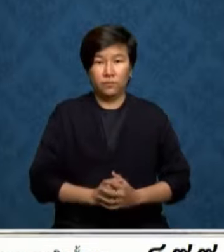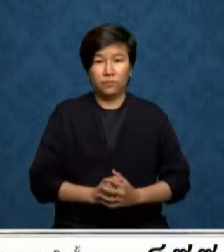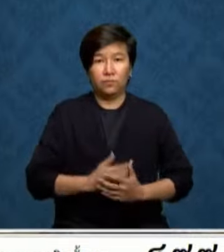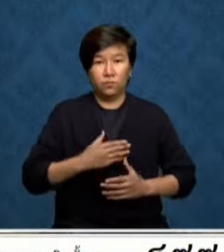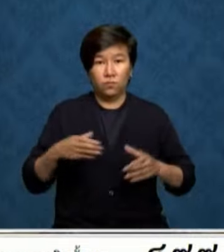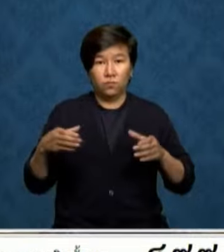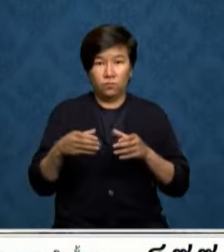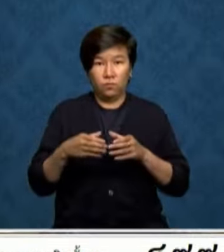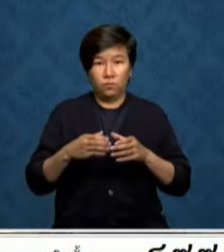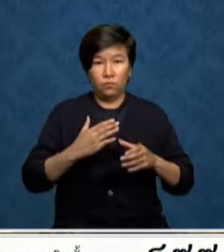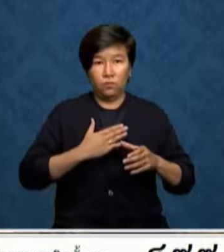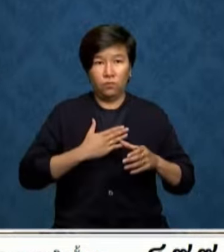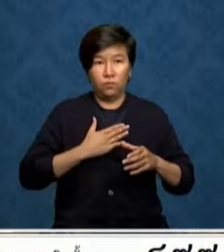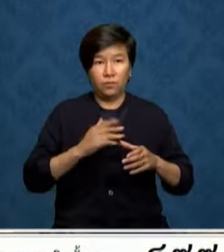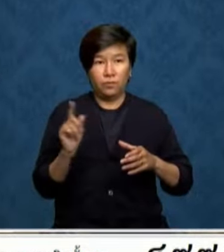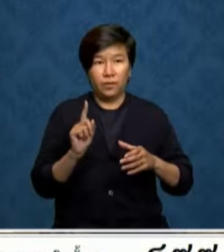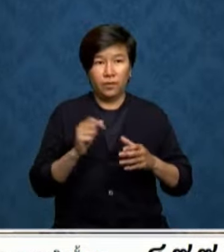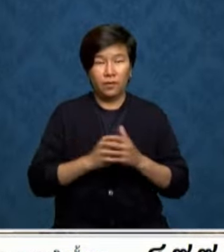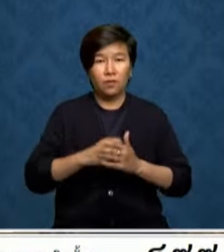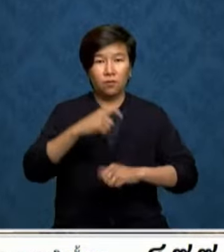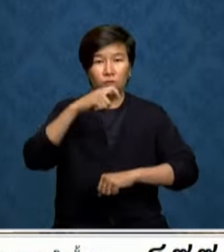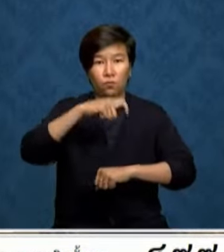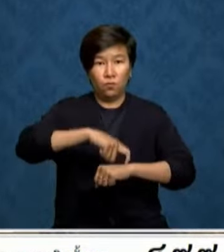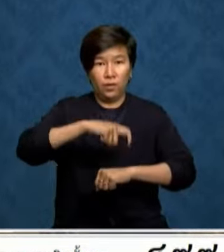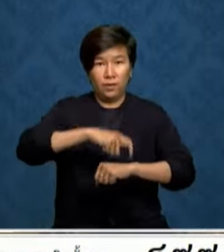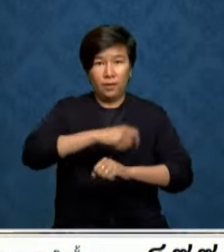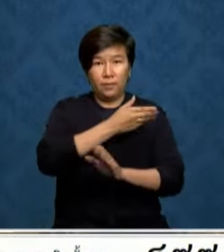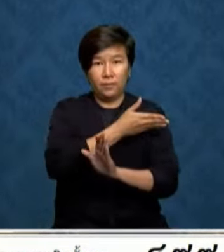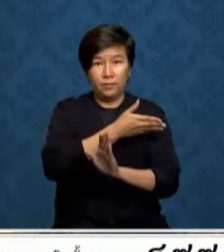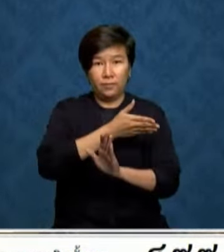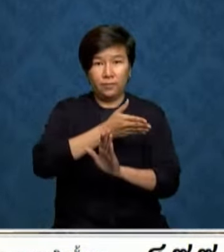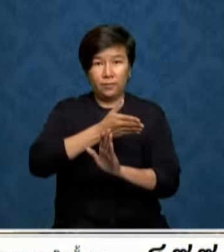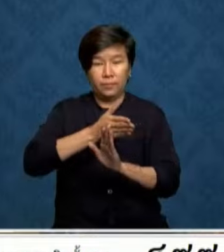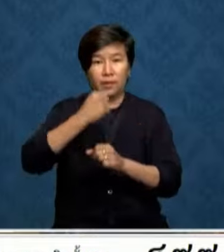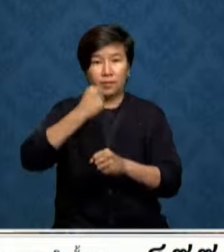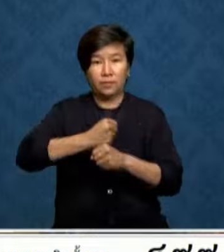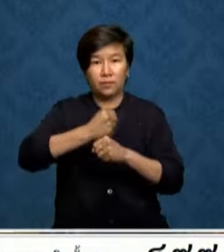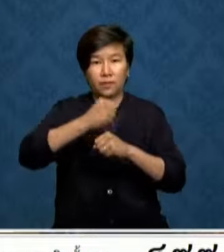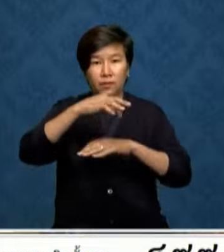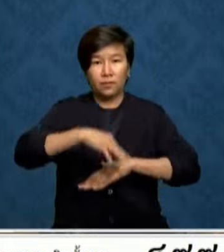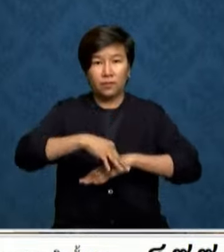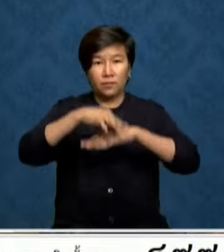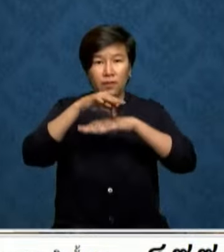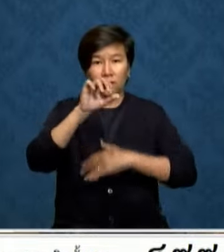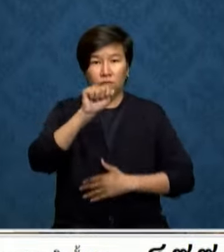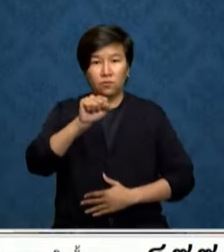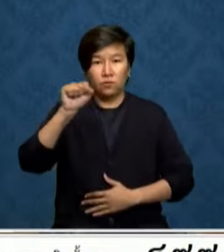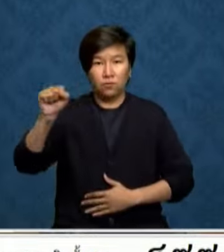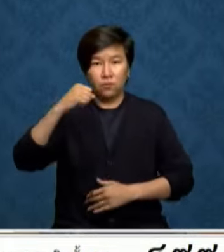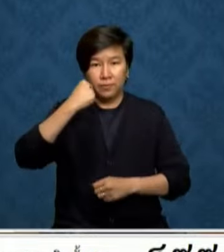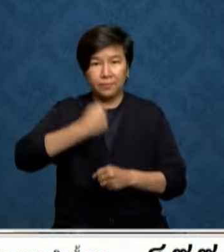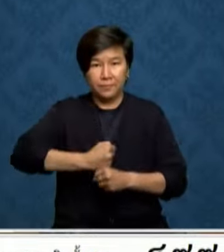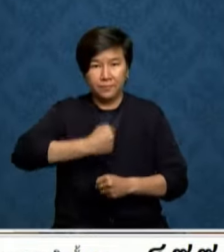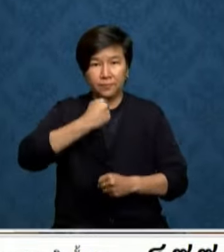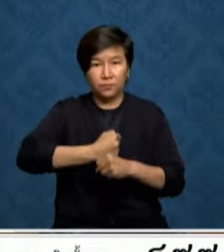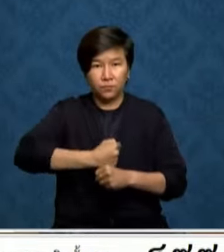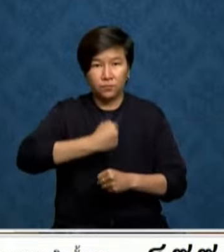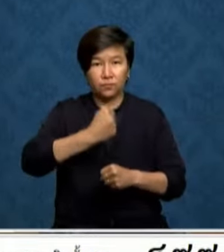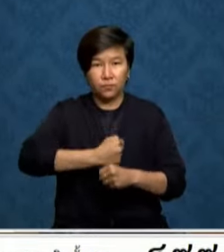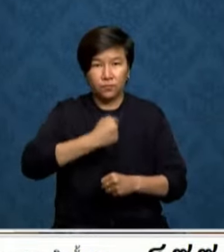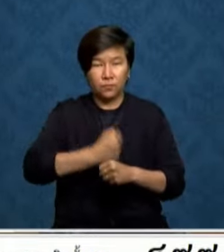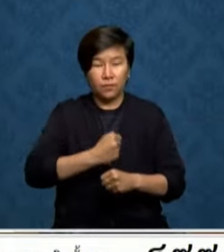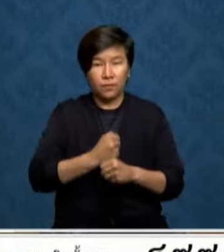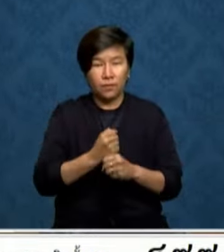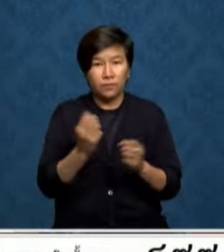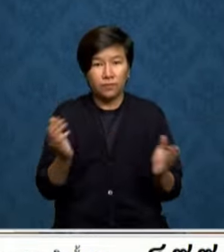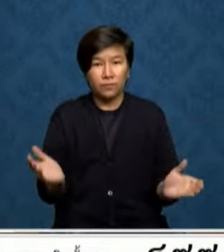มได้ใช้ช่วงระยะเวลาในฐานะผู้แทนราษฎรในการทำงานอย่างเต็มที่เพื่อผลัก